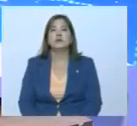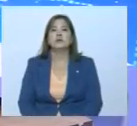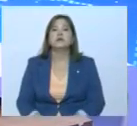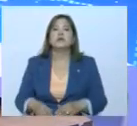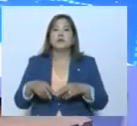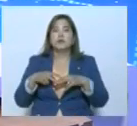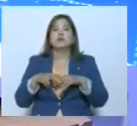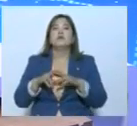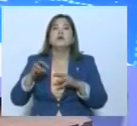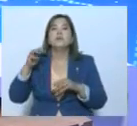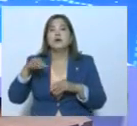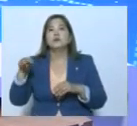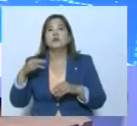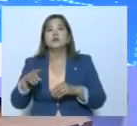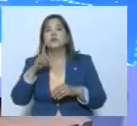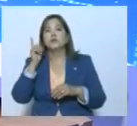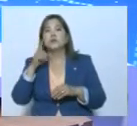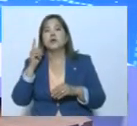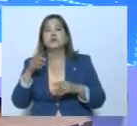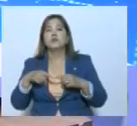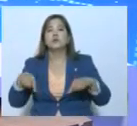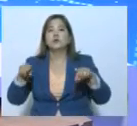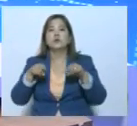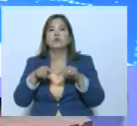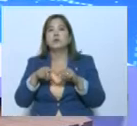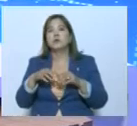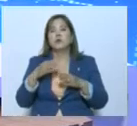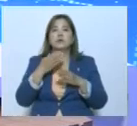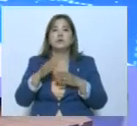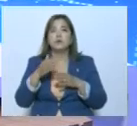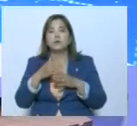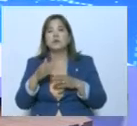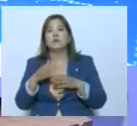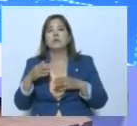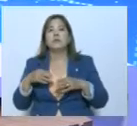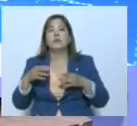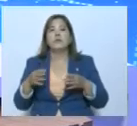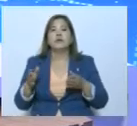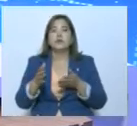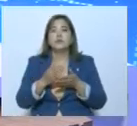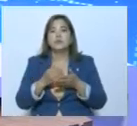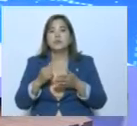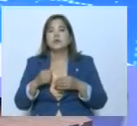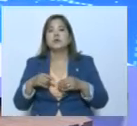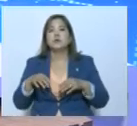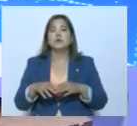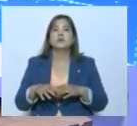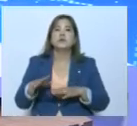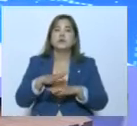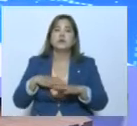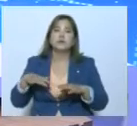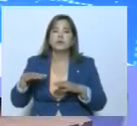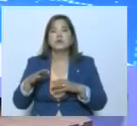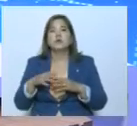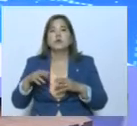Алпыстан астам маңғыстаулық жас ұлттық қор балаларға жобасынан бөлінген қаражатты пайдалана бастады. Дені оқу ақысын төлесе,